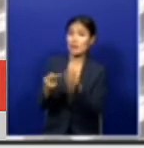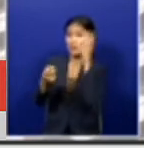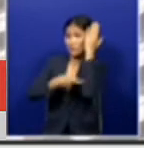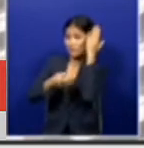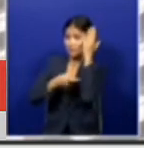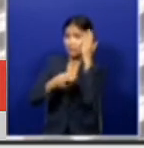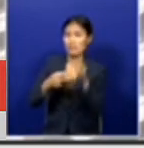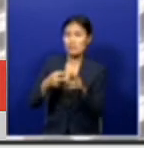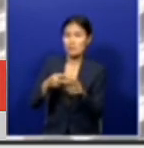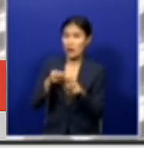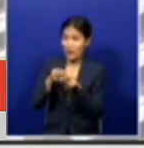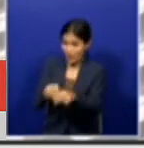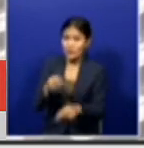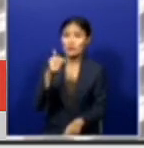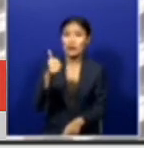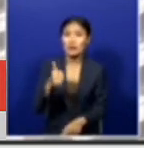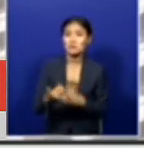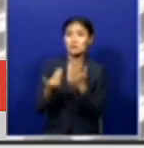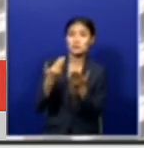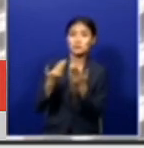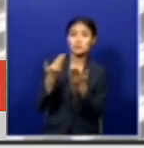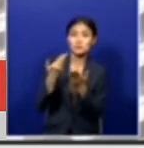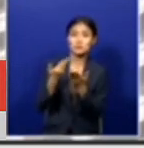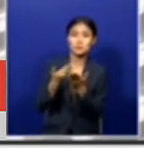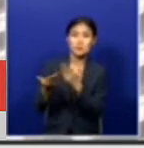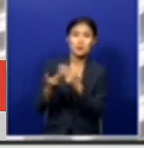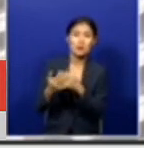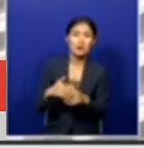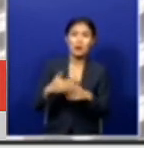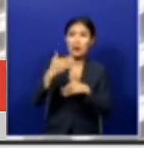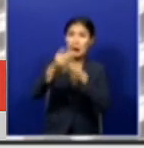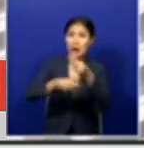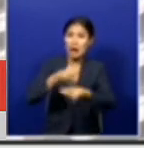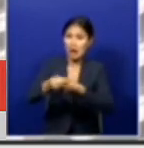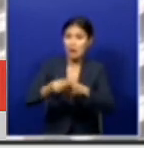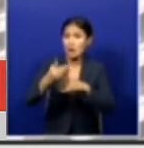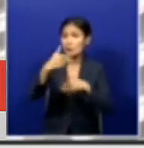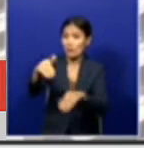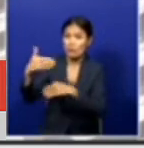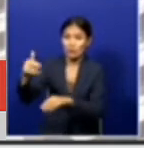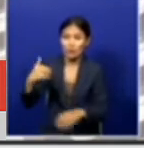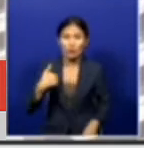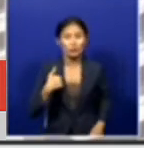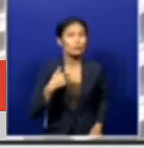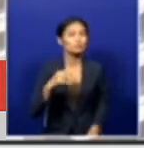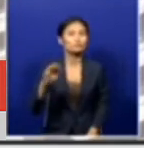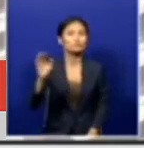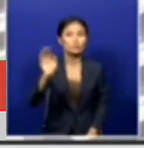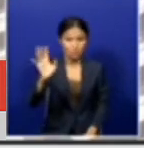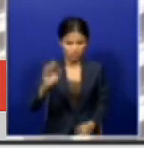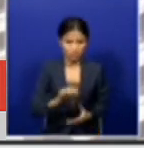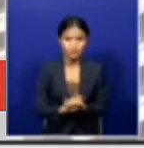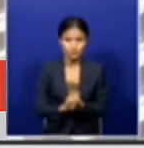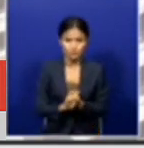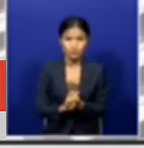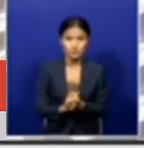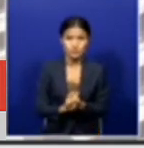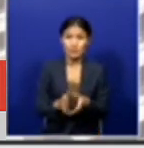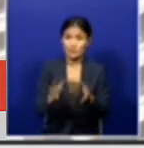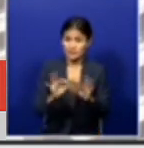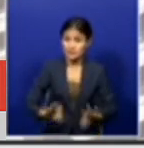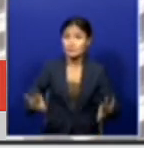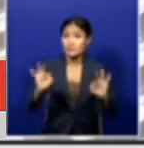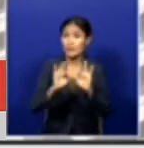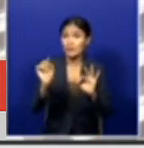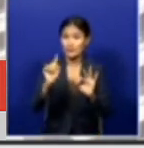าเพิ่งไปหวังพึ่งพิงต่างประเทศว่าเขาจะมาซื้อประการสำคัญที่สุดในการทำ